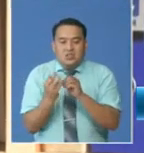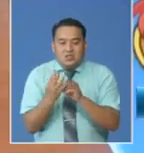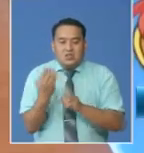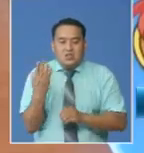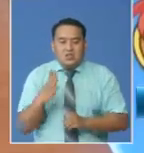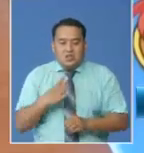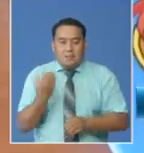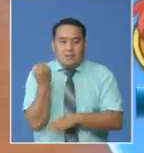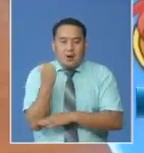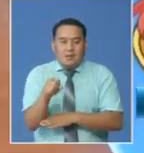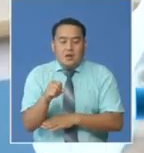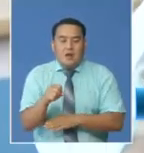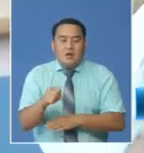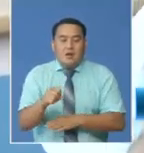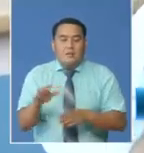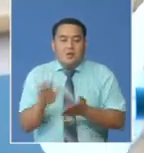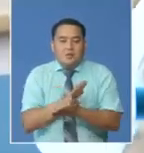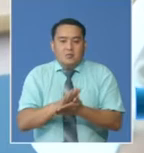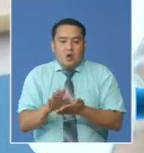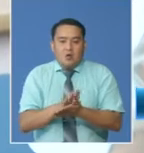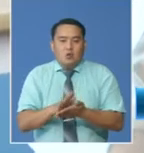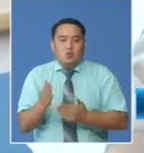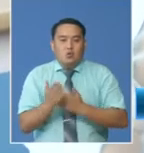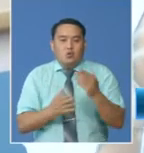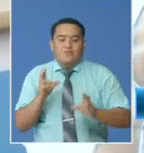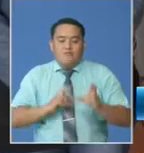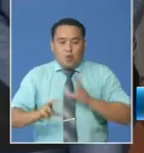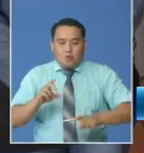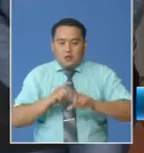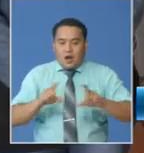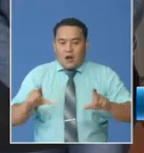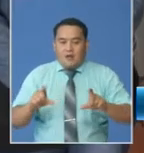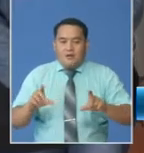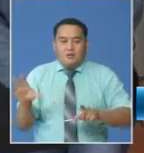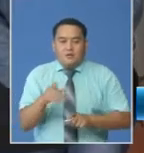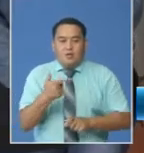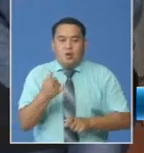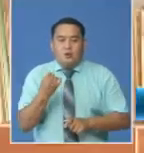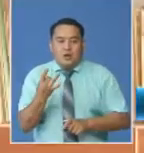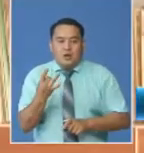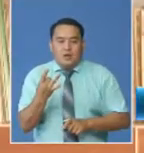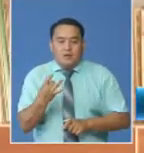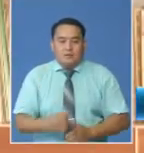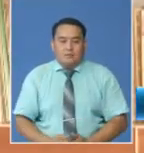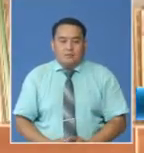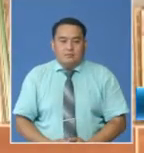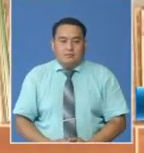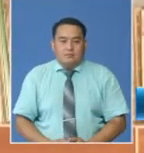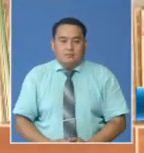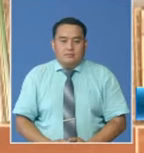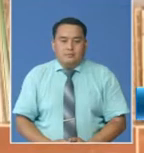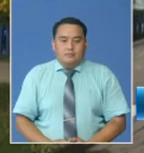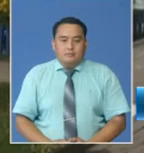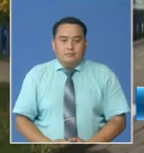из них стали обладателями образовательного гранта в ведущих вузах страны. Все они ученики Гульнара Меткозы. Азат Жумаханов, Аманжол